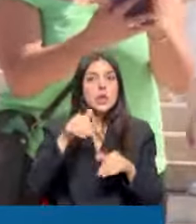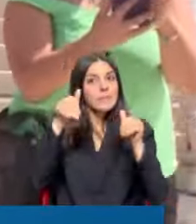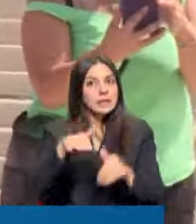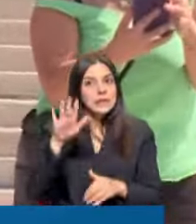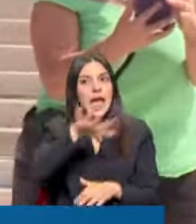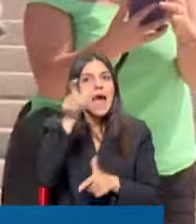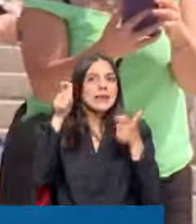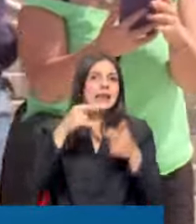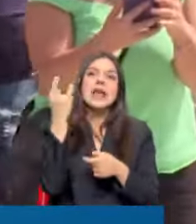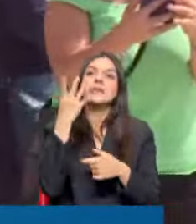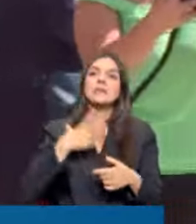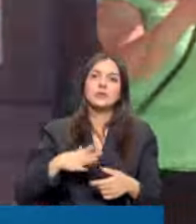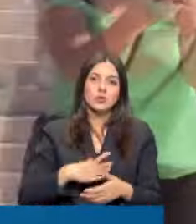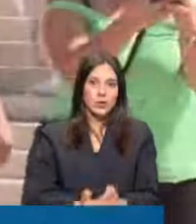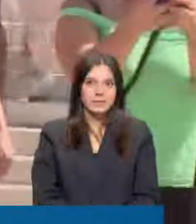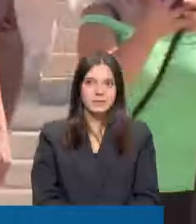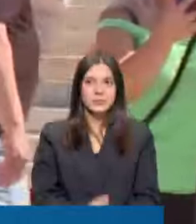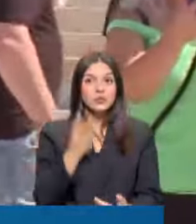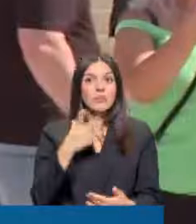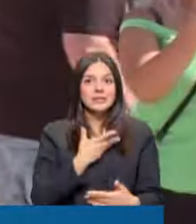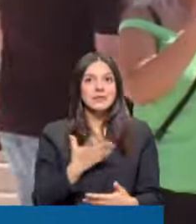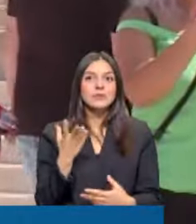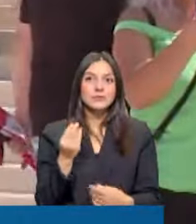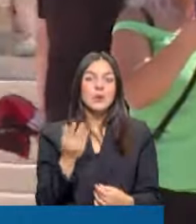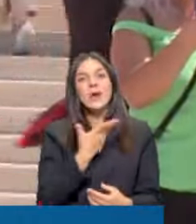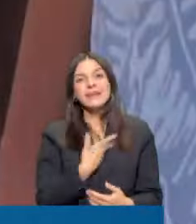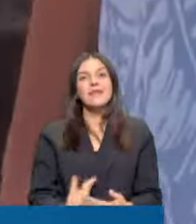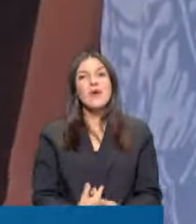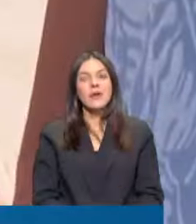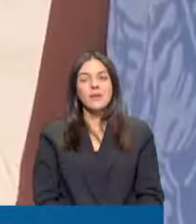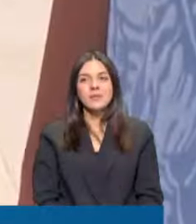alanını, her yeri gezmek istiyorum, her yeri. Çok mu seviyorsun? Hem de çok.